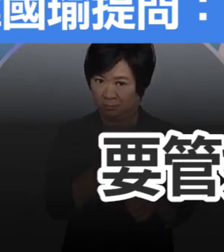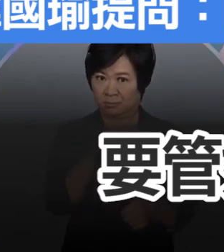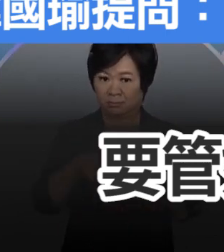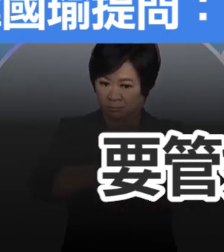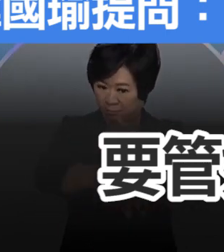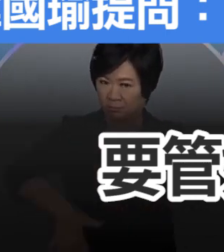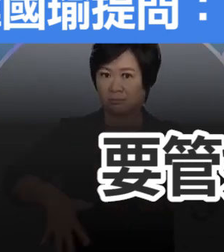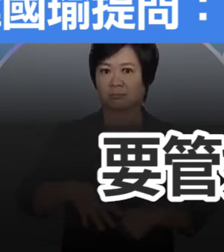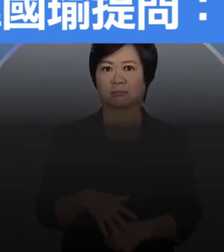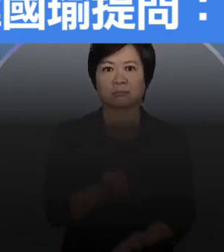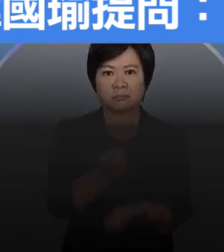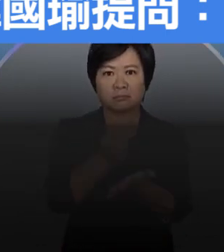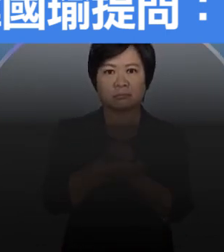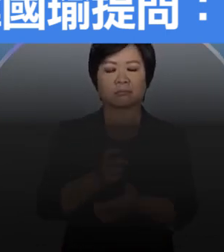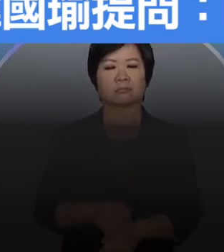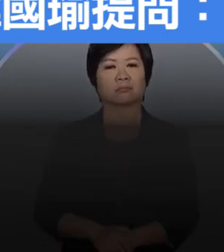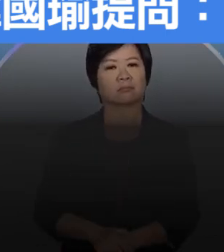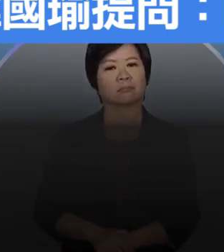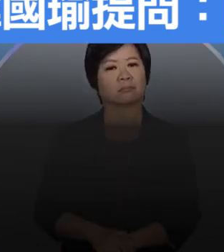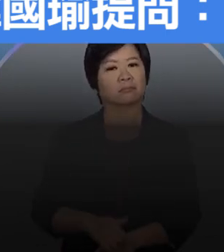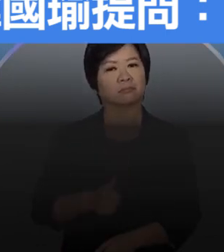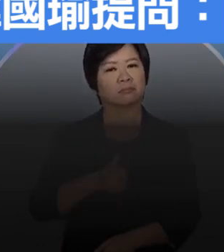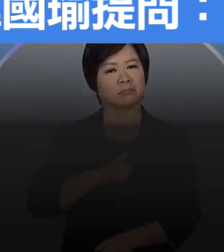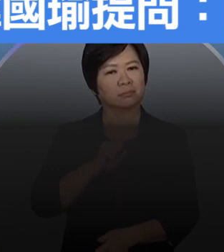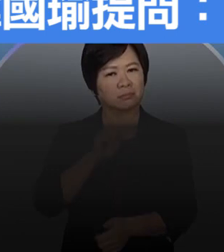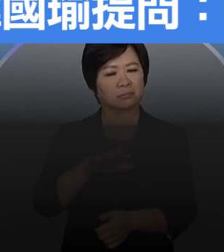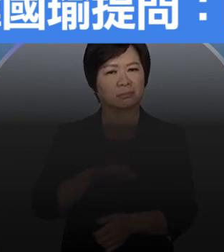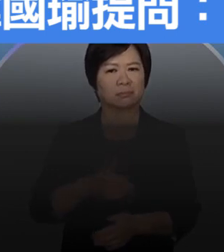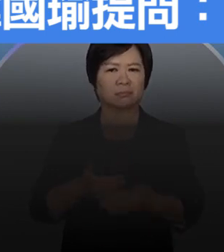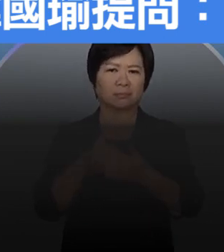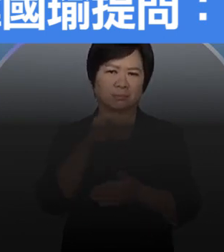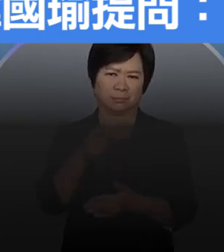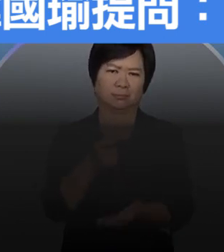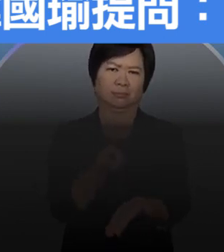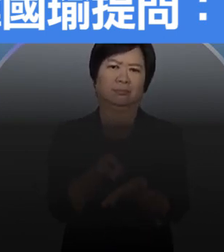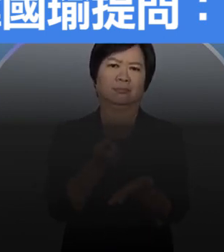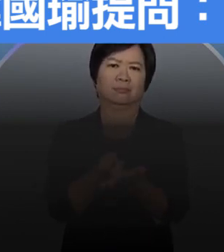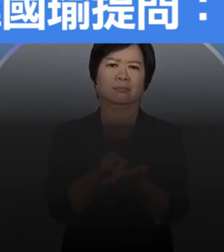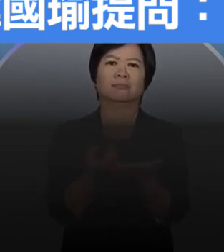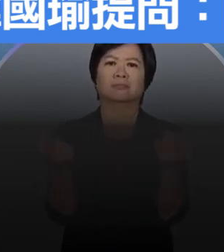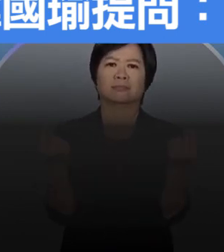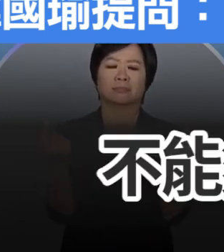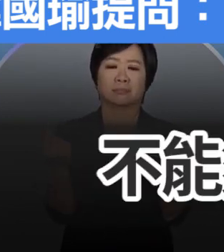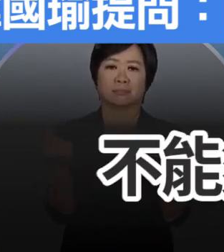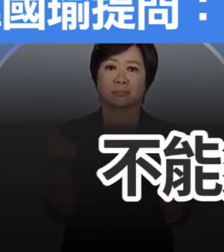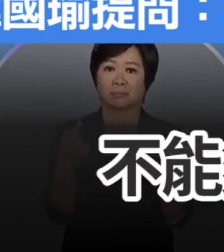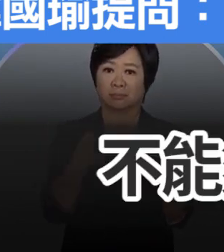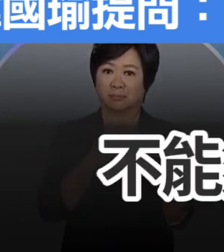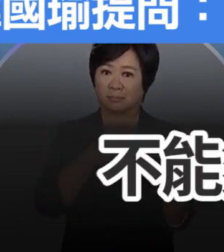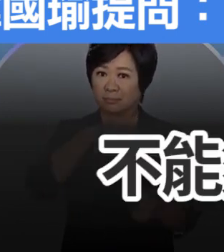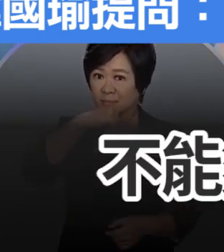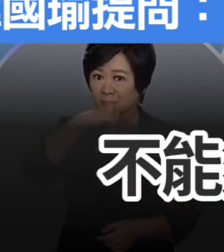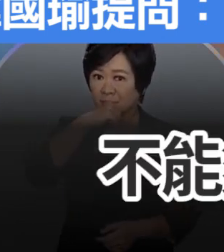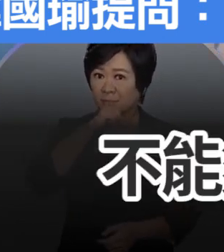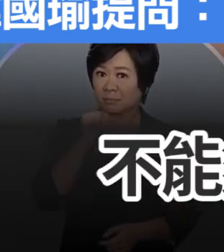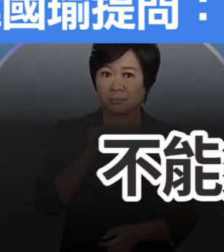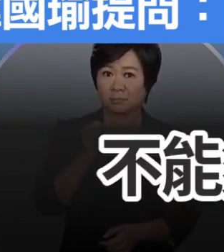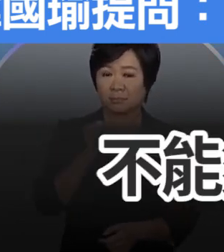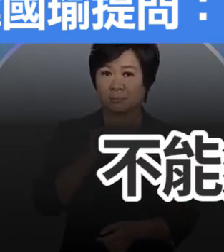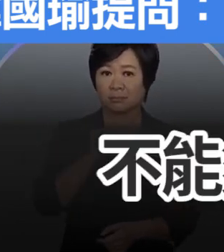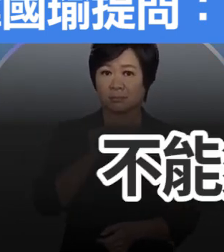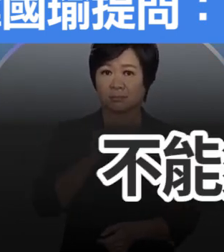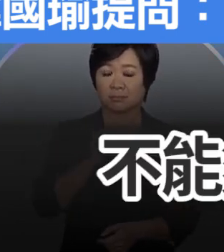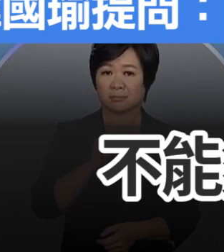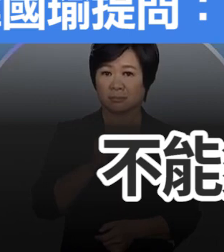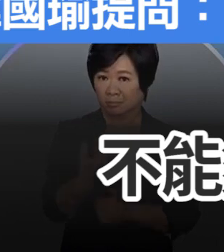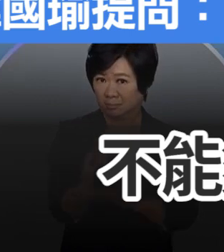部署。坦白讲，对岸也在要求，难道我们台湾不能够做出一个同样的